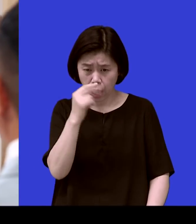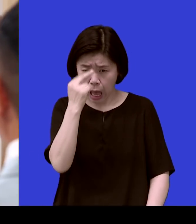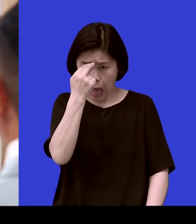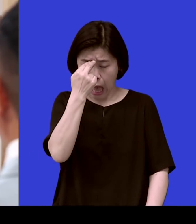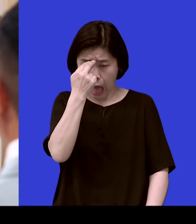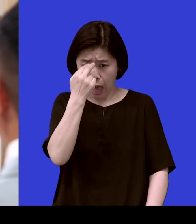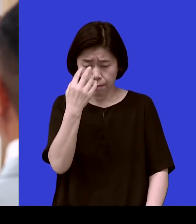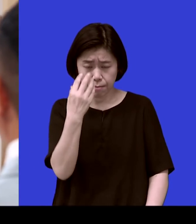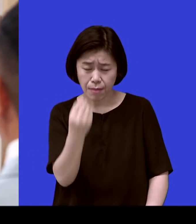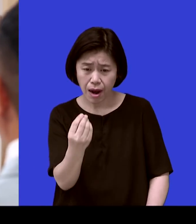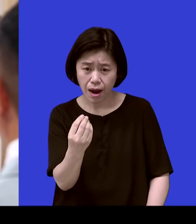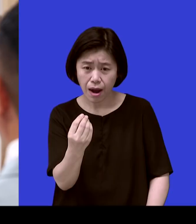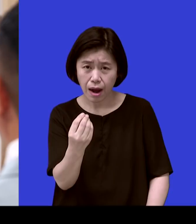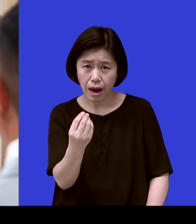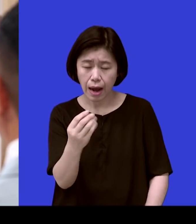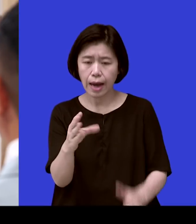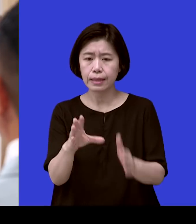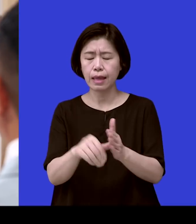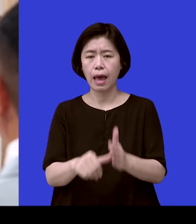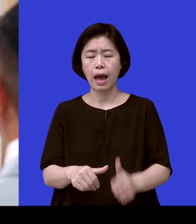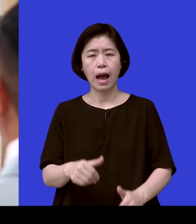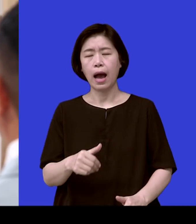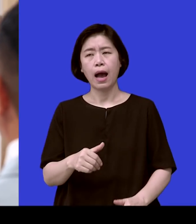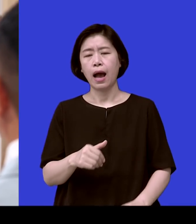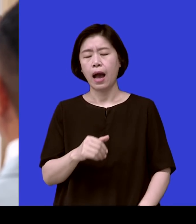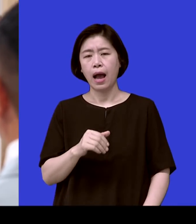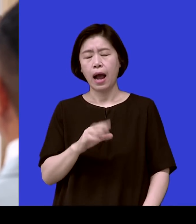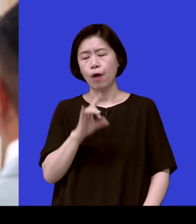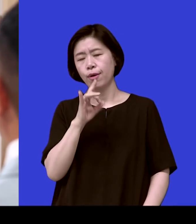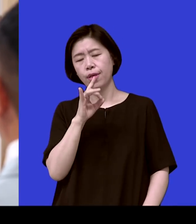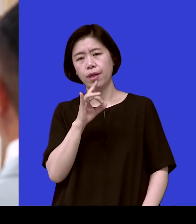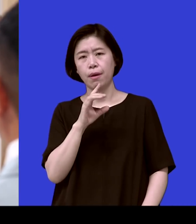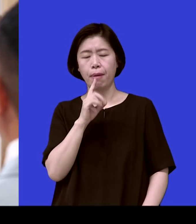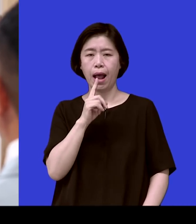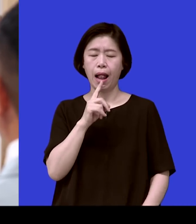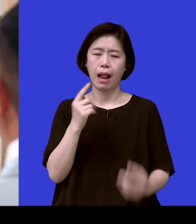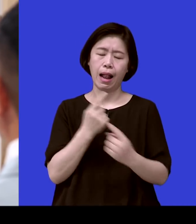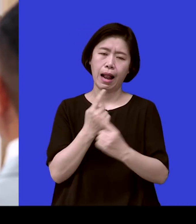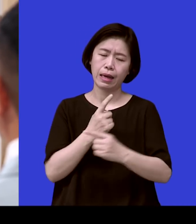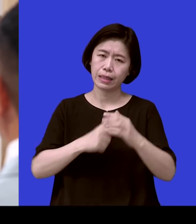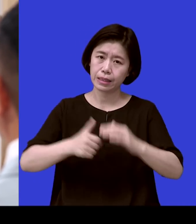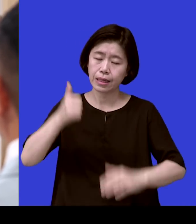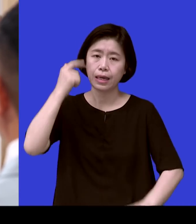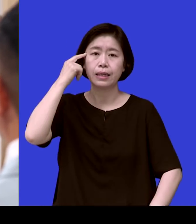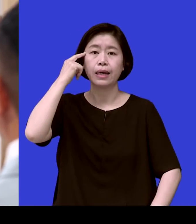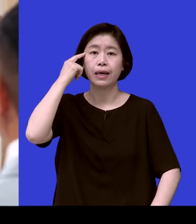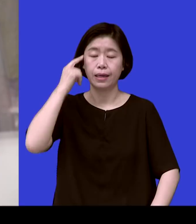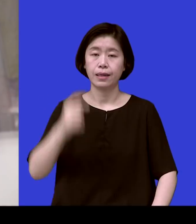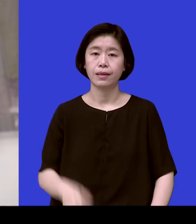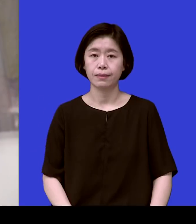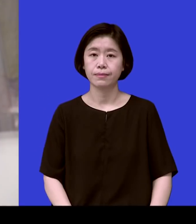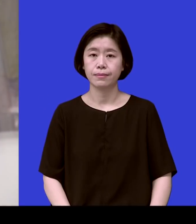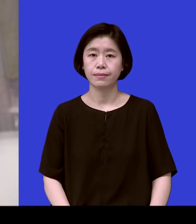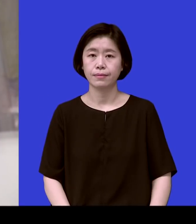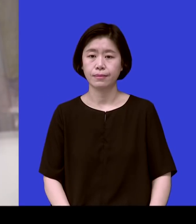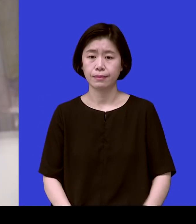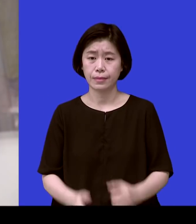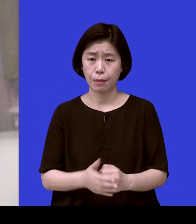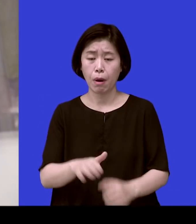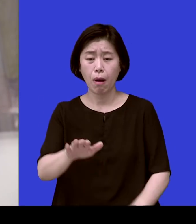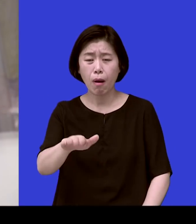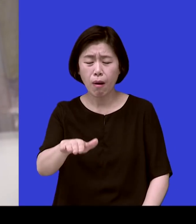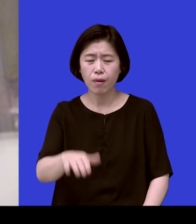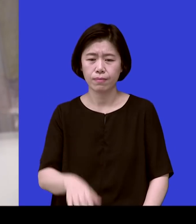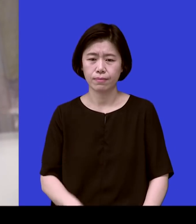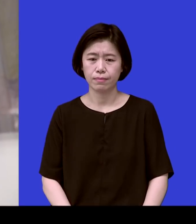순간 이거야말로 이건 아니다 이렇게 보낼 수는 없다는 생각이 들어서 여보